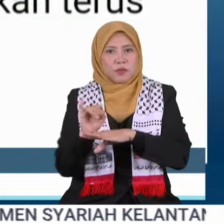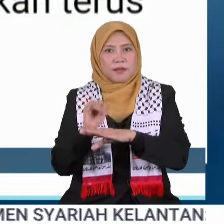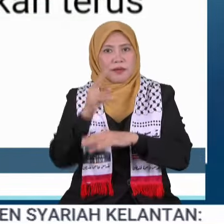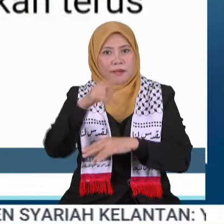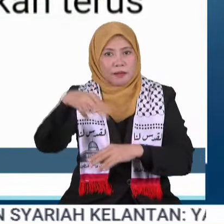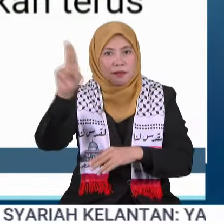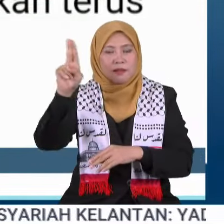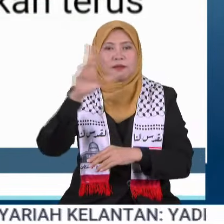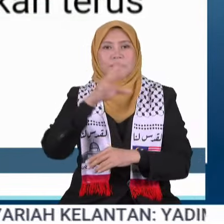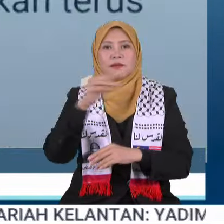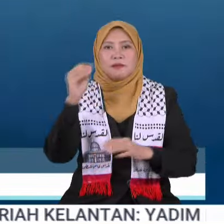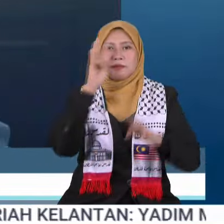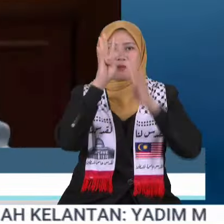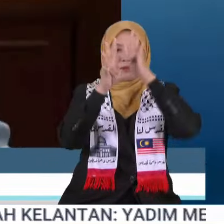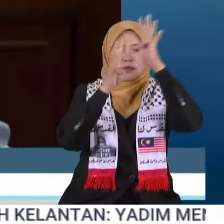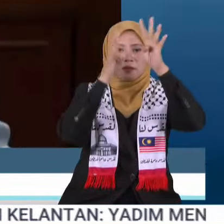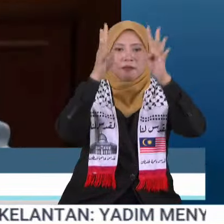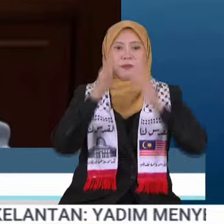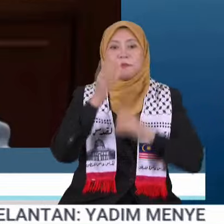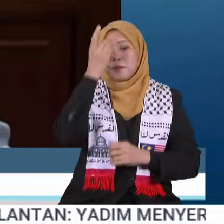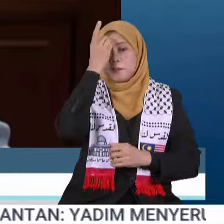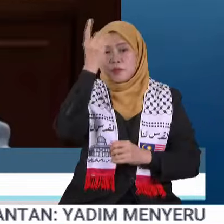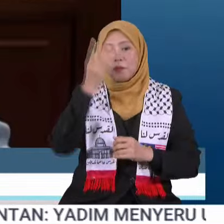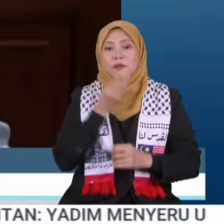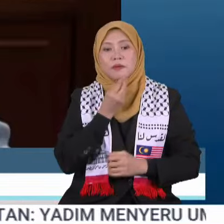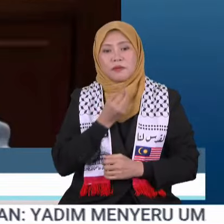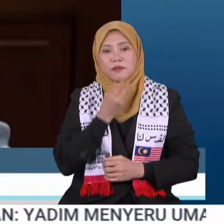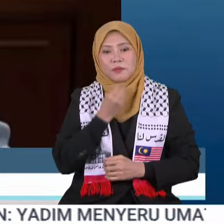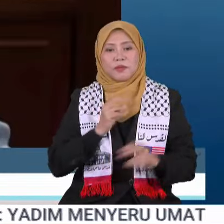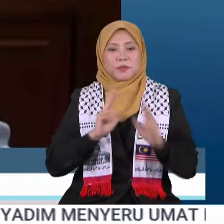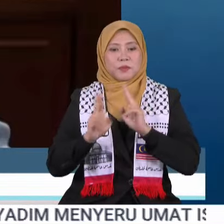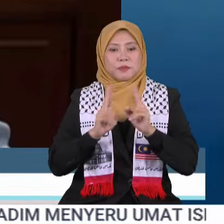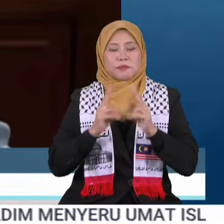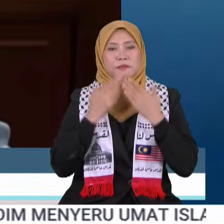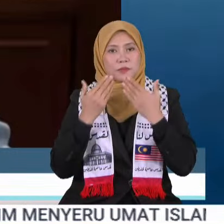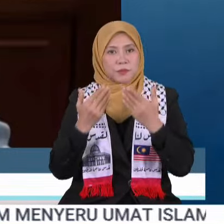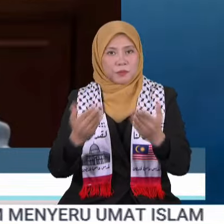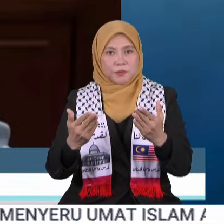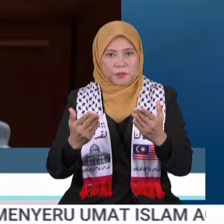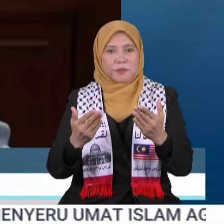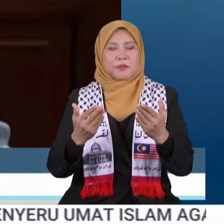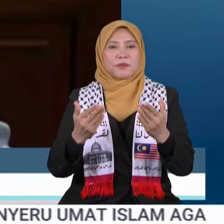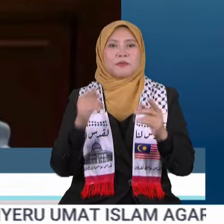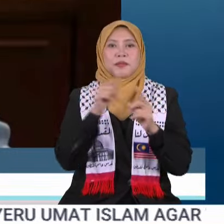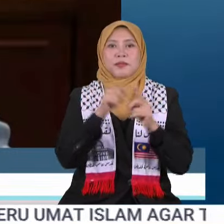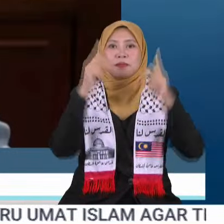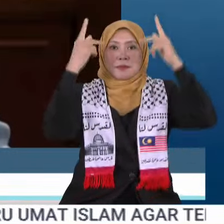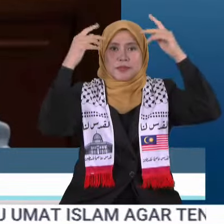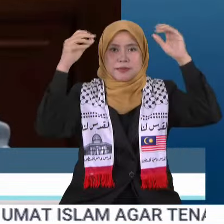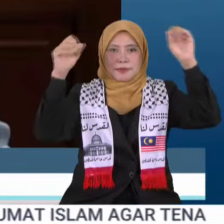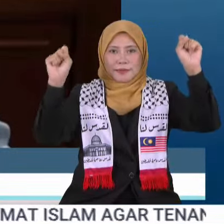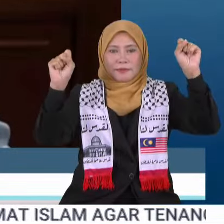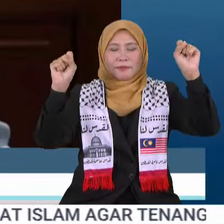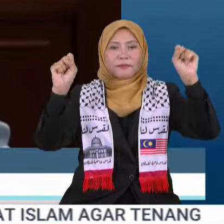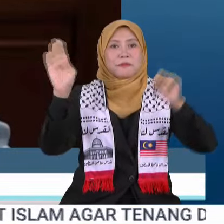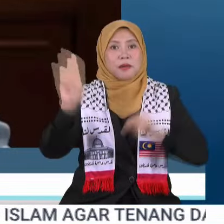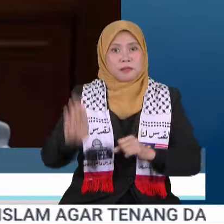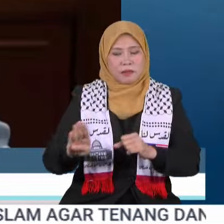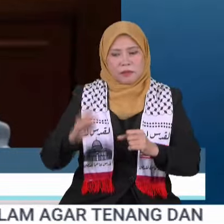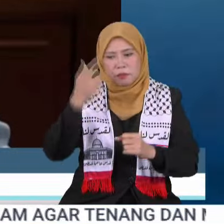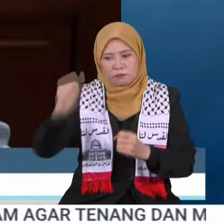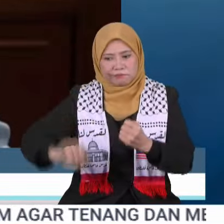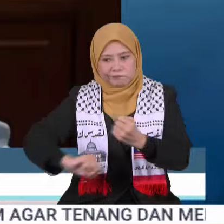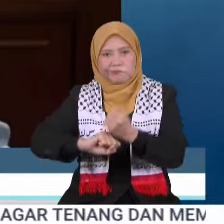sains dan inovasi Datuk Seri Anwar turut mengucapkan terima kasih dan penghargaan kepada Presiden Lula atas